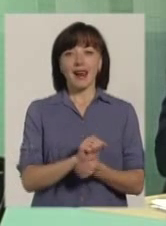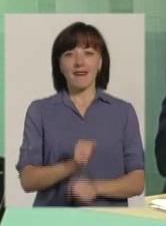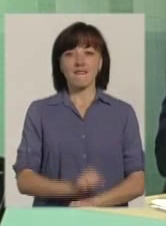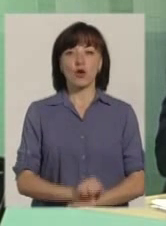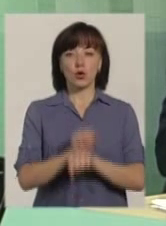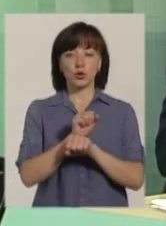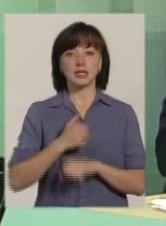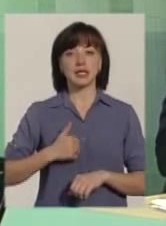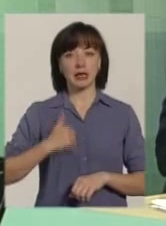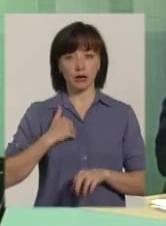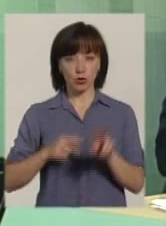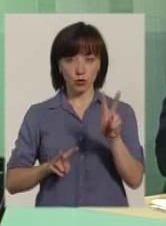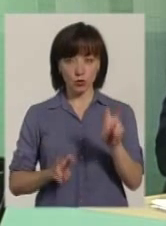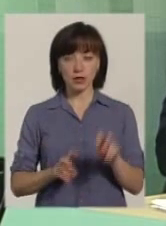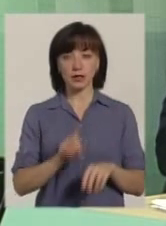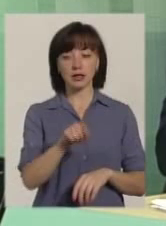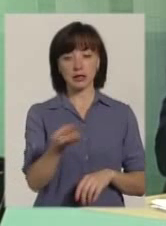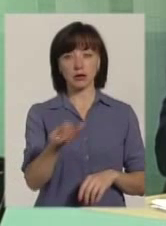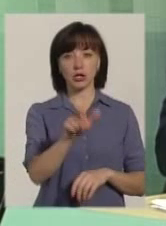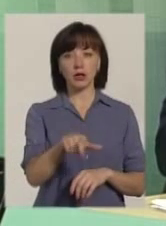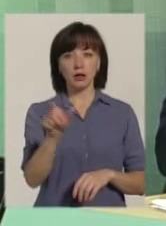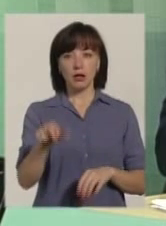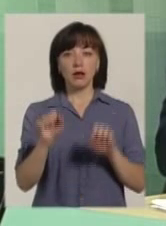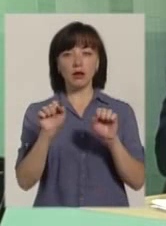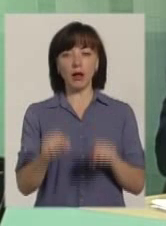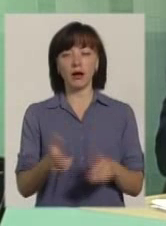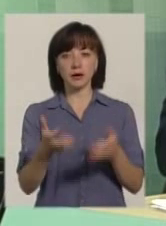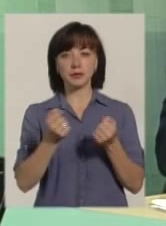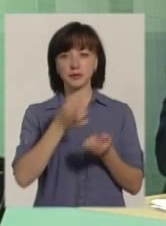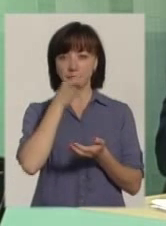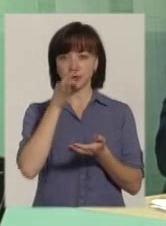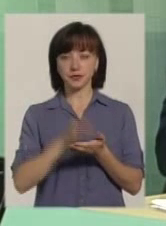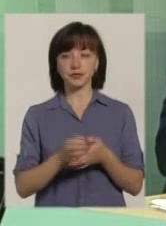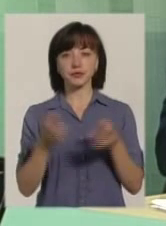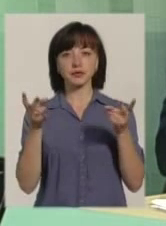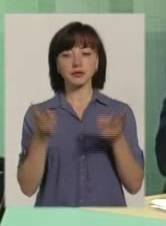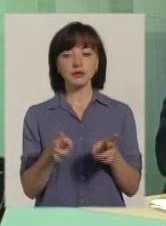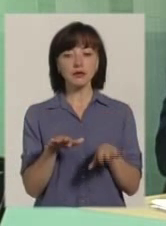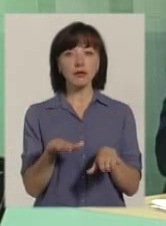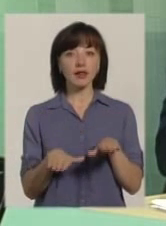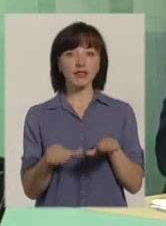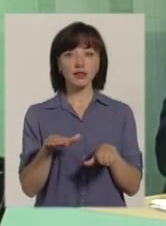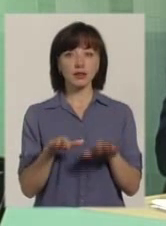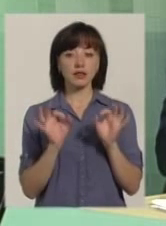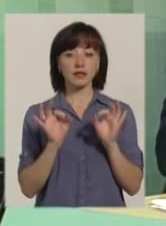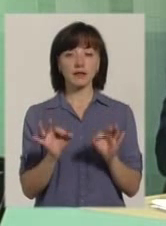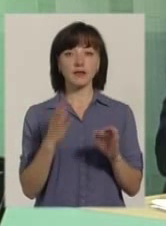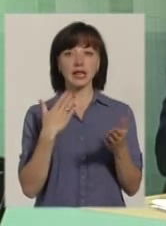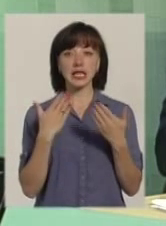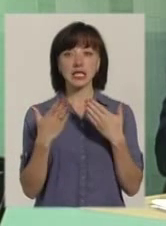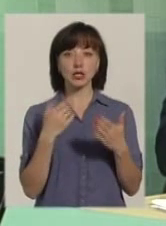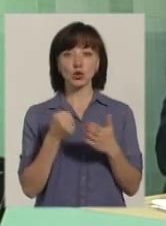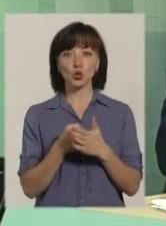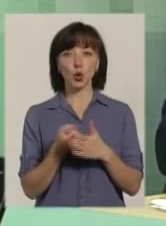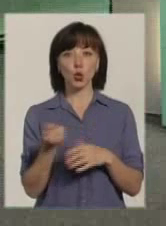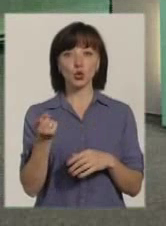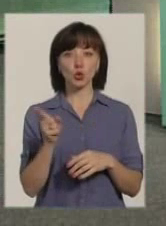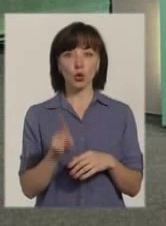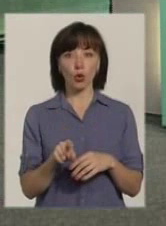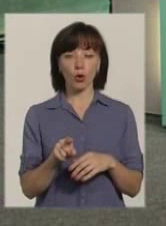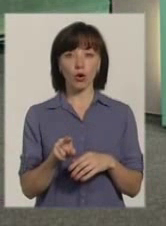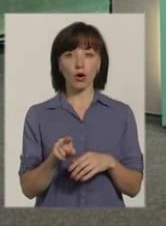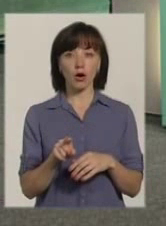люди, які можуть брати на себе відповідальність. Але треба дуже виважено і адекватно віднестись знову вже до того.